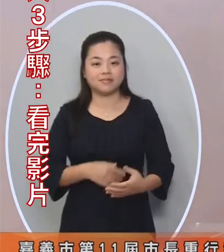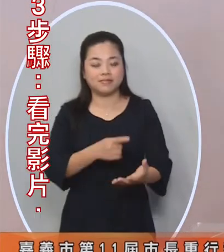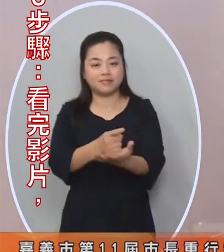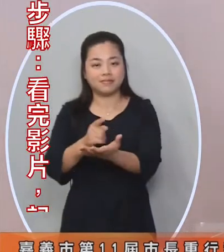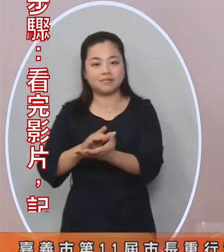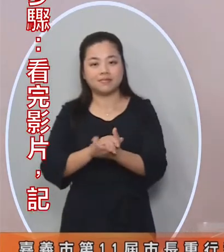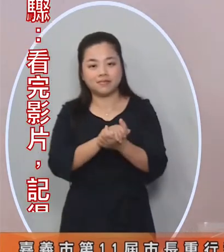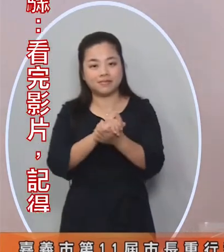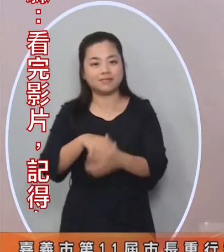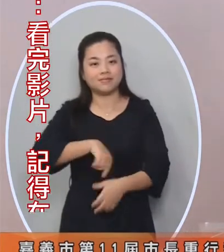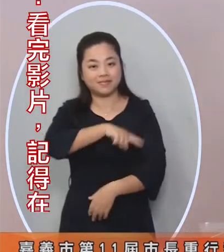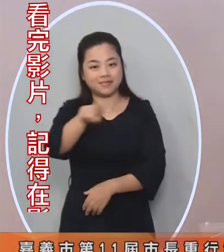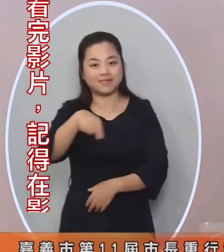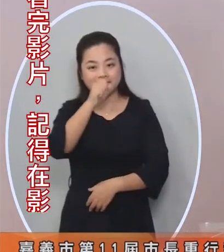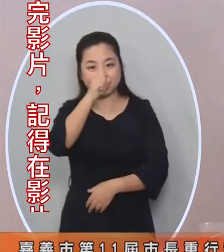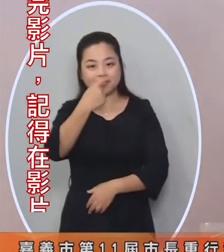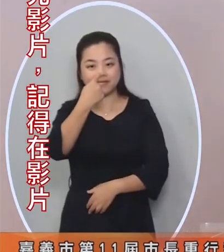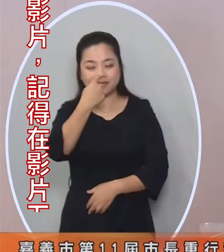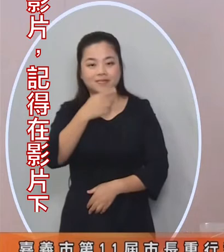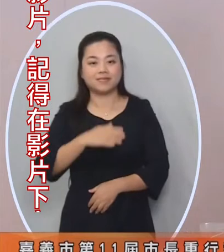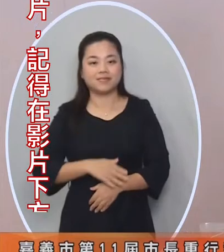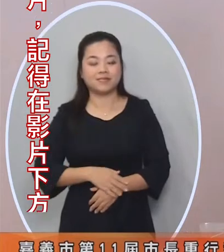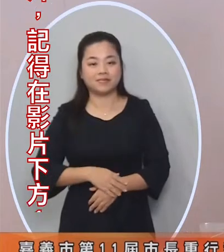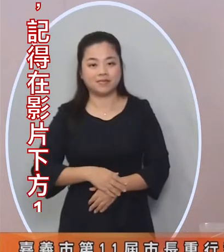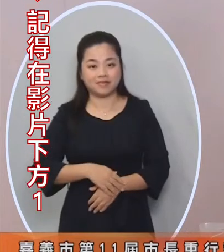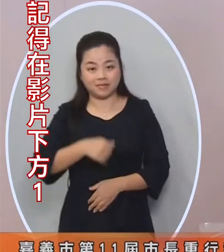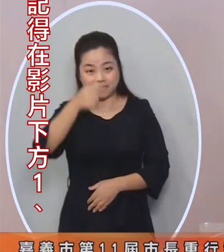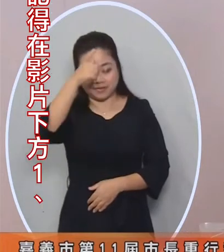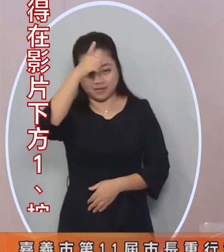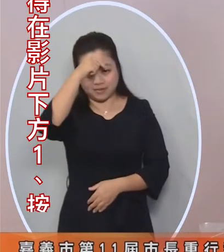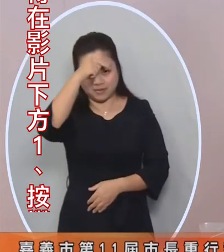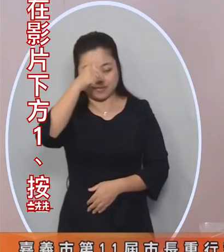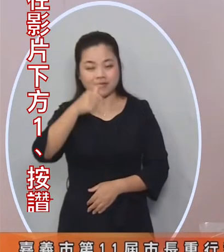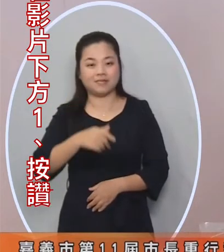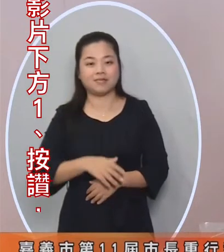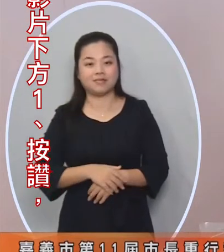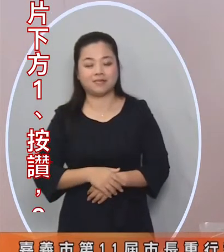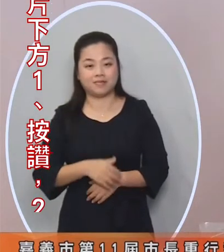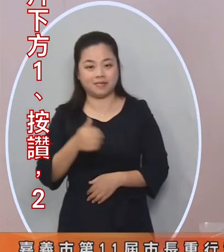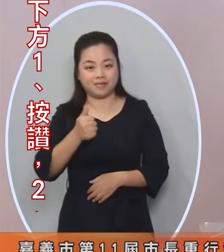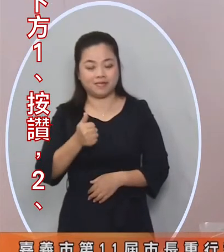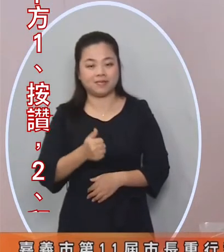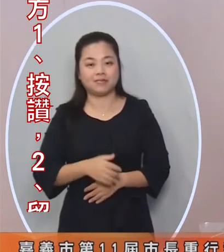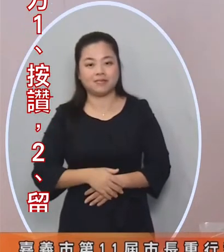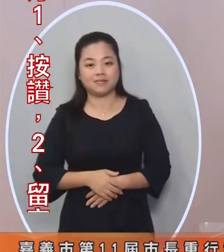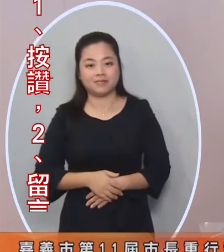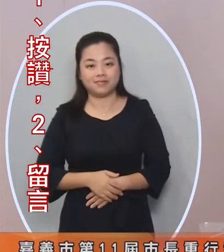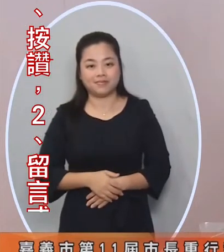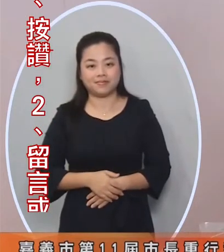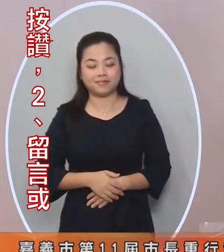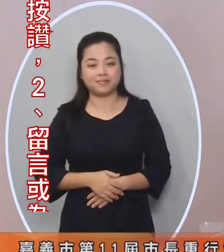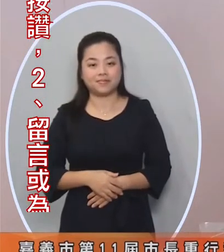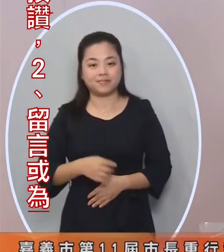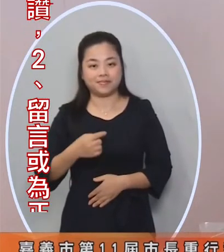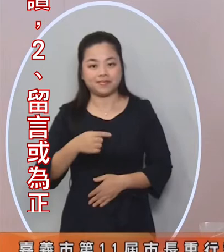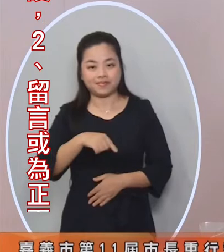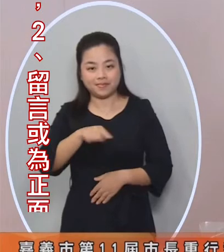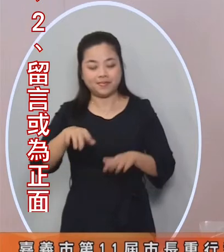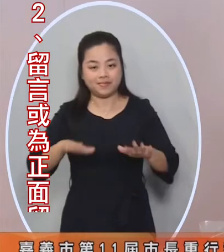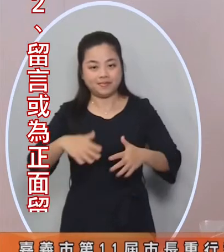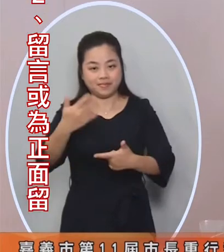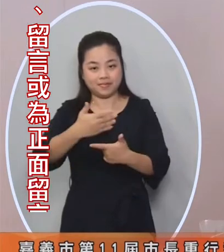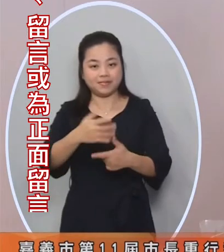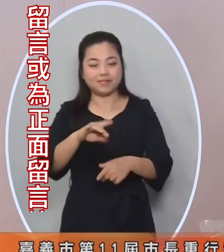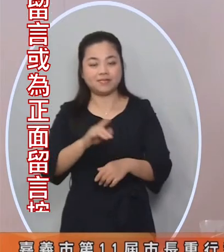各位朋友大家好，我是黄鸿成，台湾阿成世界伟人财神总统。我们现在进行的节目